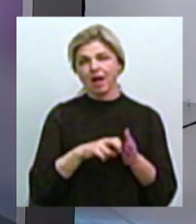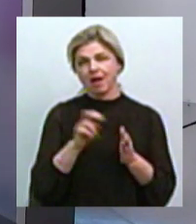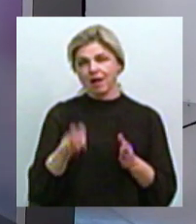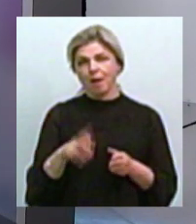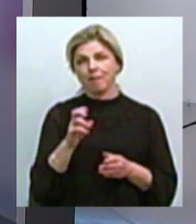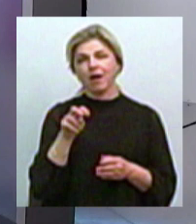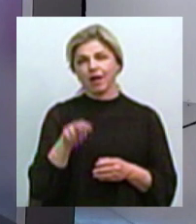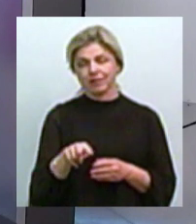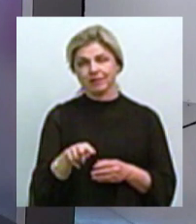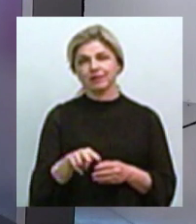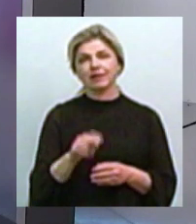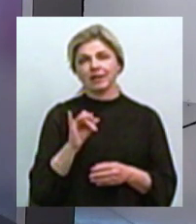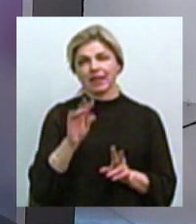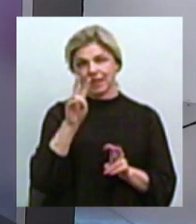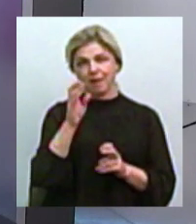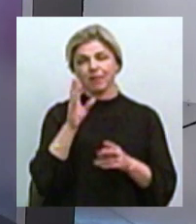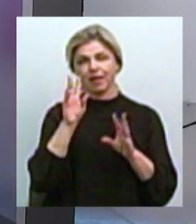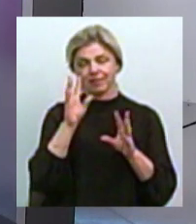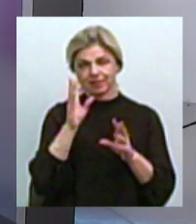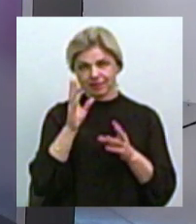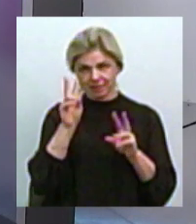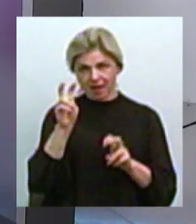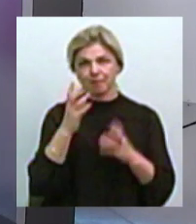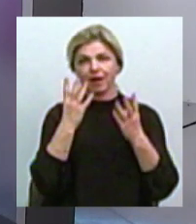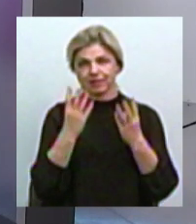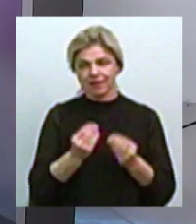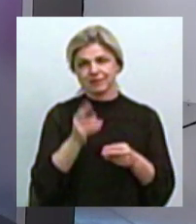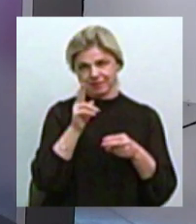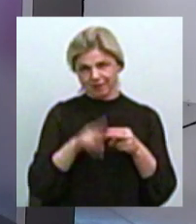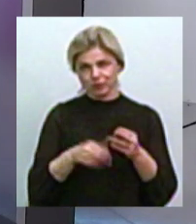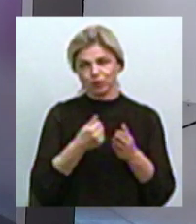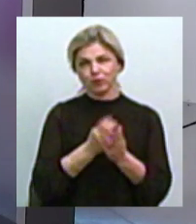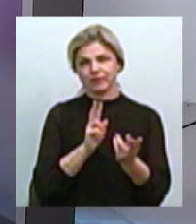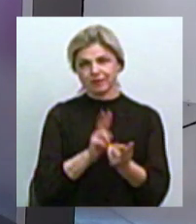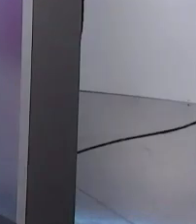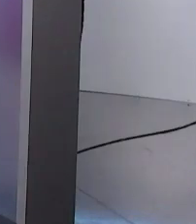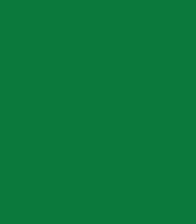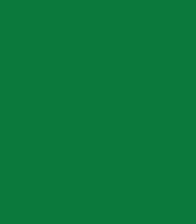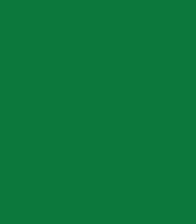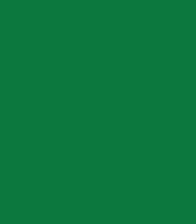Тетяна Жарінова і тема дня, якою буде наступна тема, підкаже наступний день. На все добре.